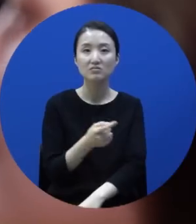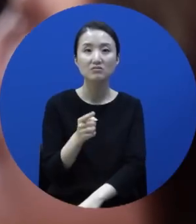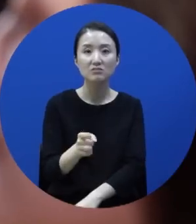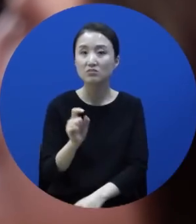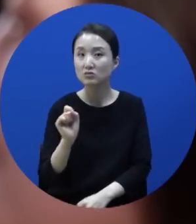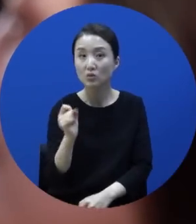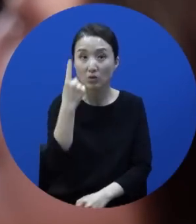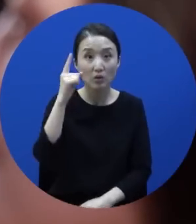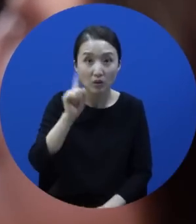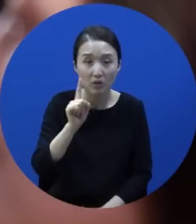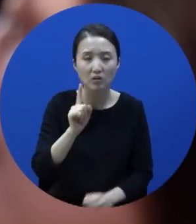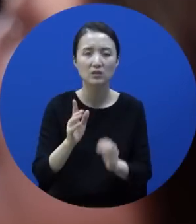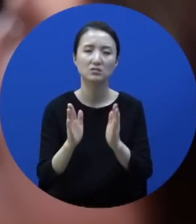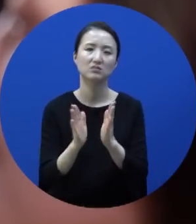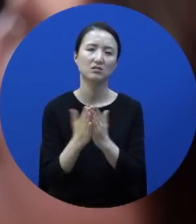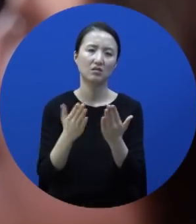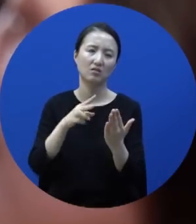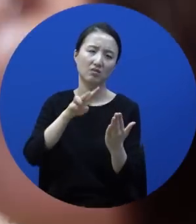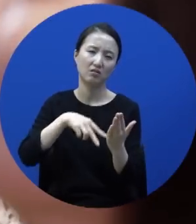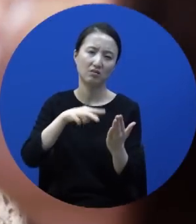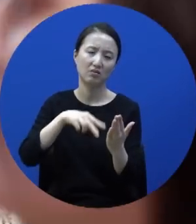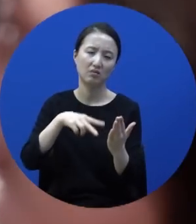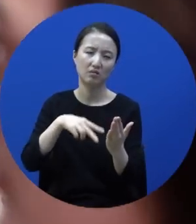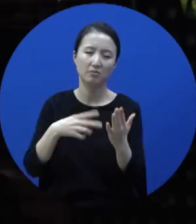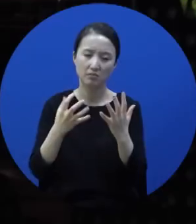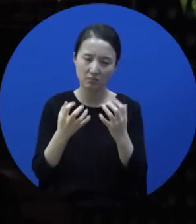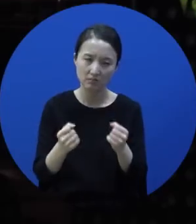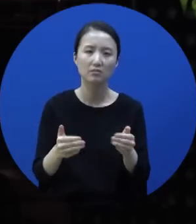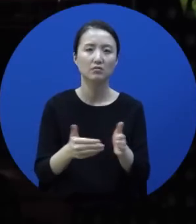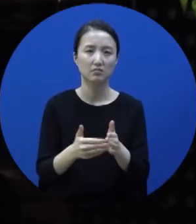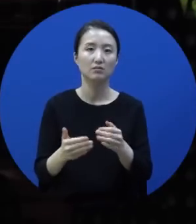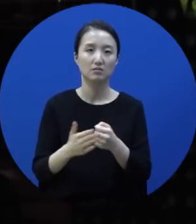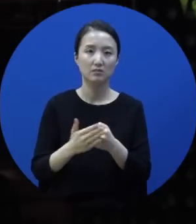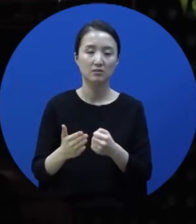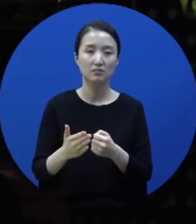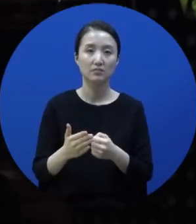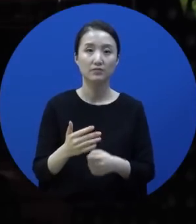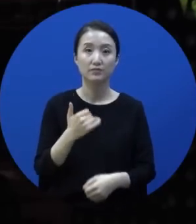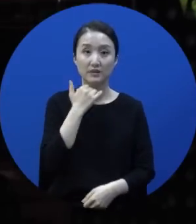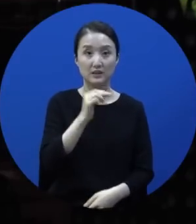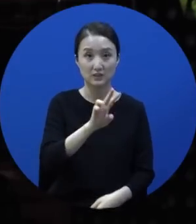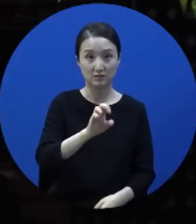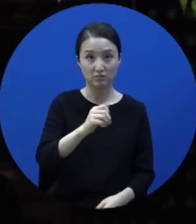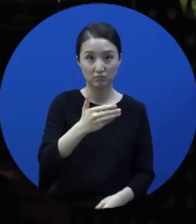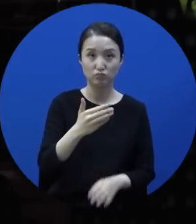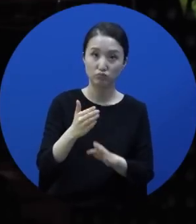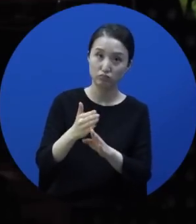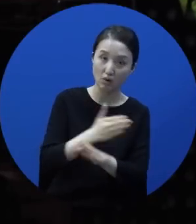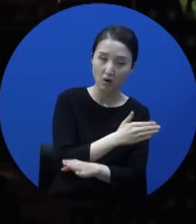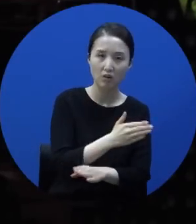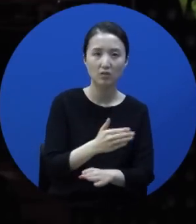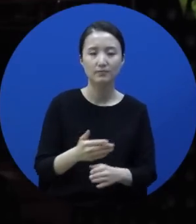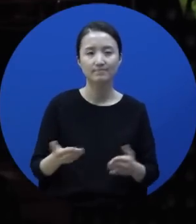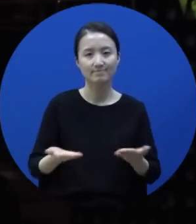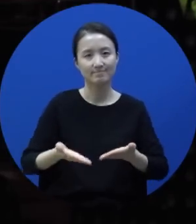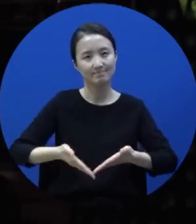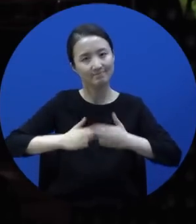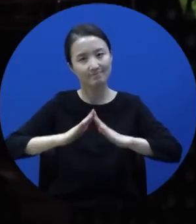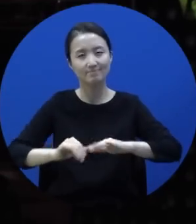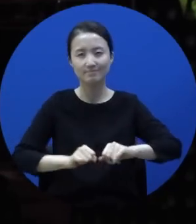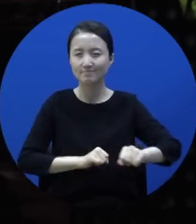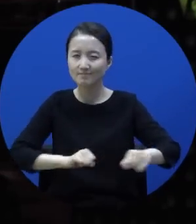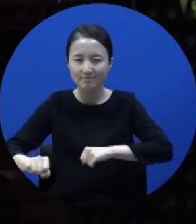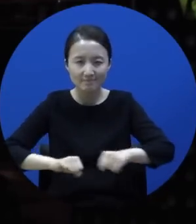네. 그런데 29살 때 처음으로 창업을 하게 되고 그 현장에 뛰어들었더니 그 수많은 스타트업 대표들을